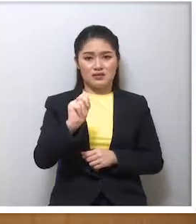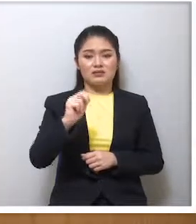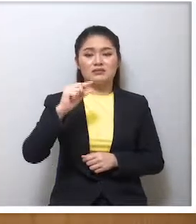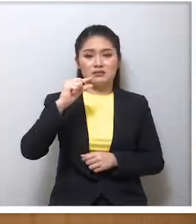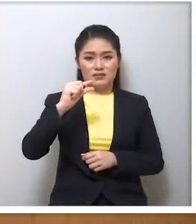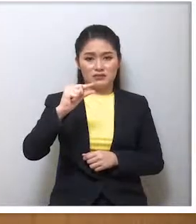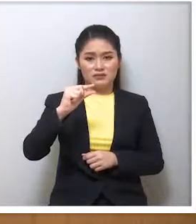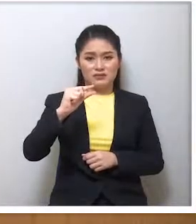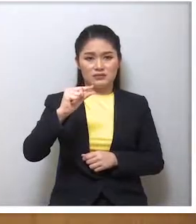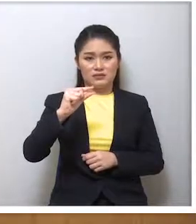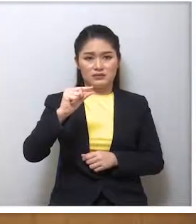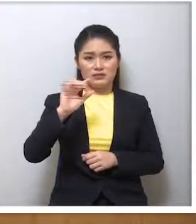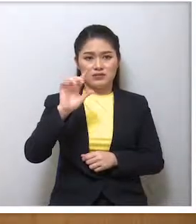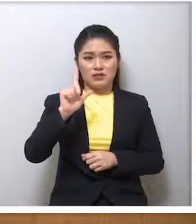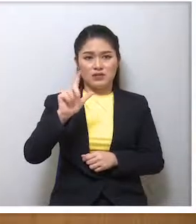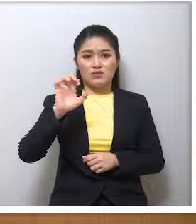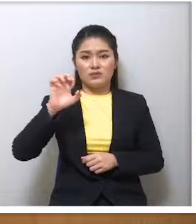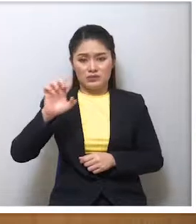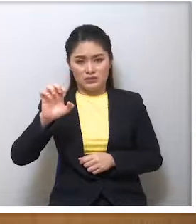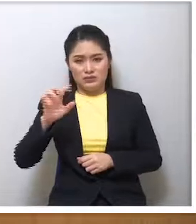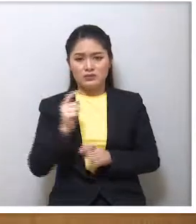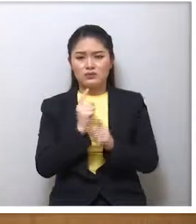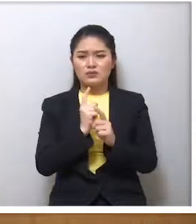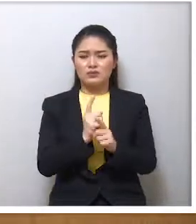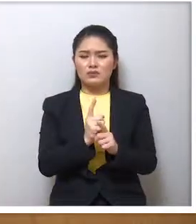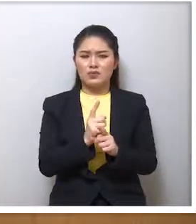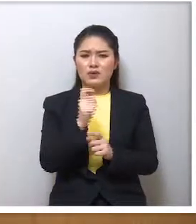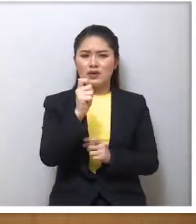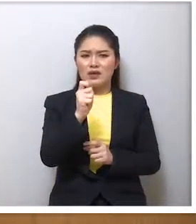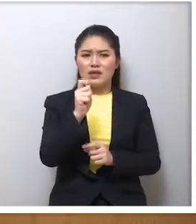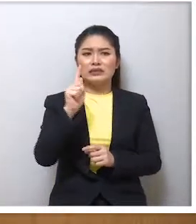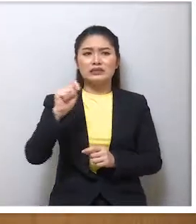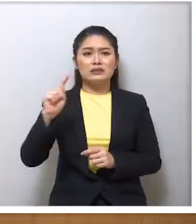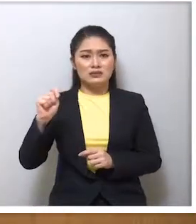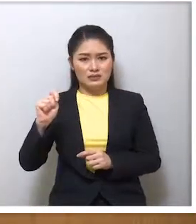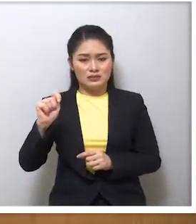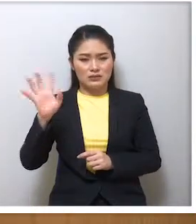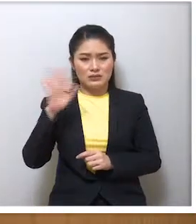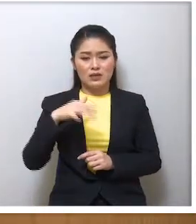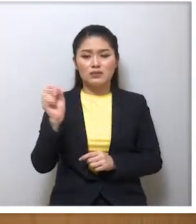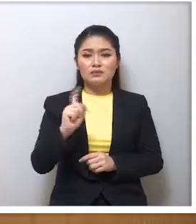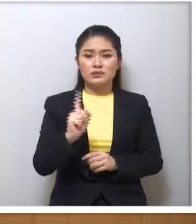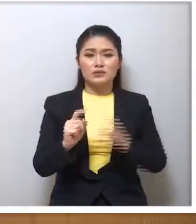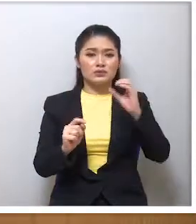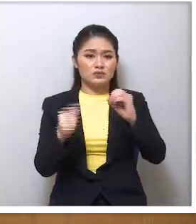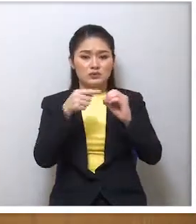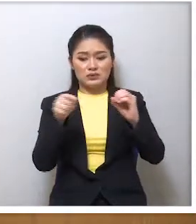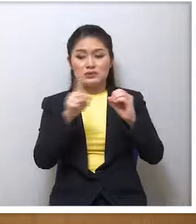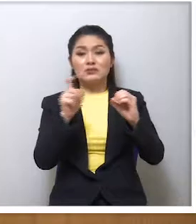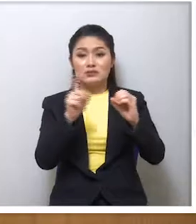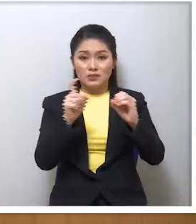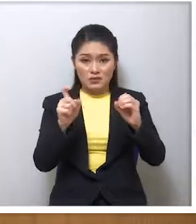วก็ Range ตรง Active Time Segment เนี่ยถ้าเราเลือกก็คือเขาจะเอาจาก0ถึง1 100เลย